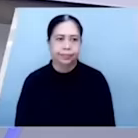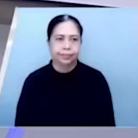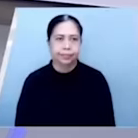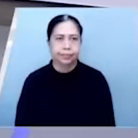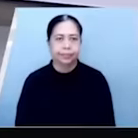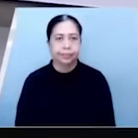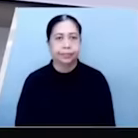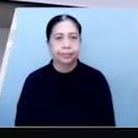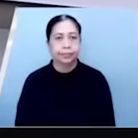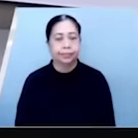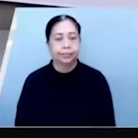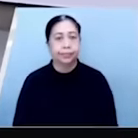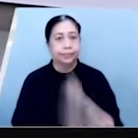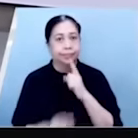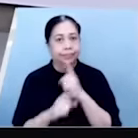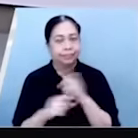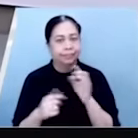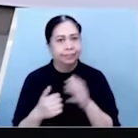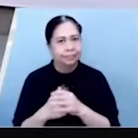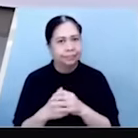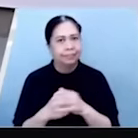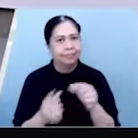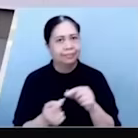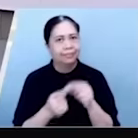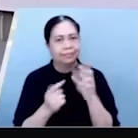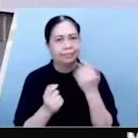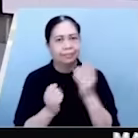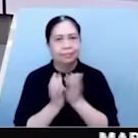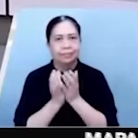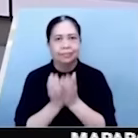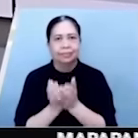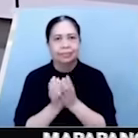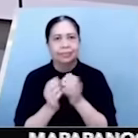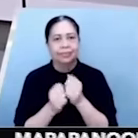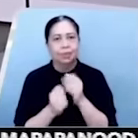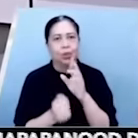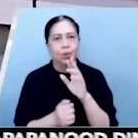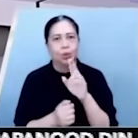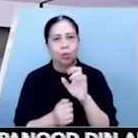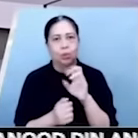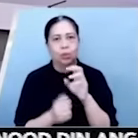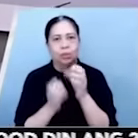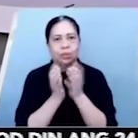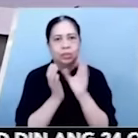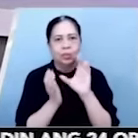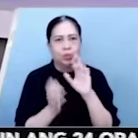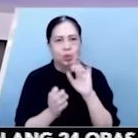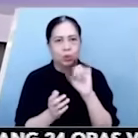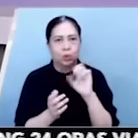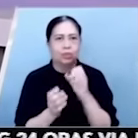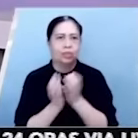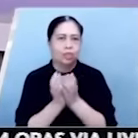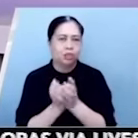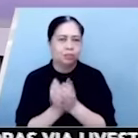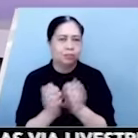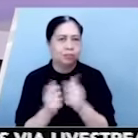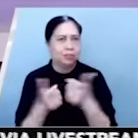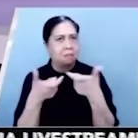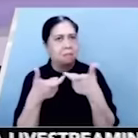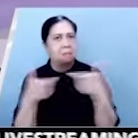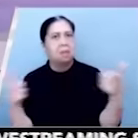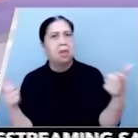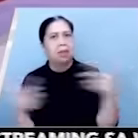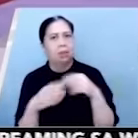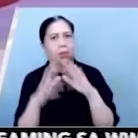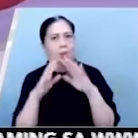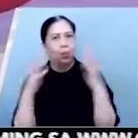Tiyak na magiging iconic ang paglalayag ng pinakabagong cruise ship ngayon. Ito lang naman daw kasi ang pinakamalaki sa buong mundo.